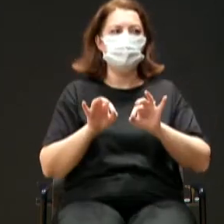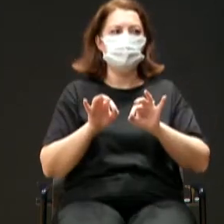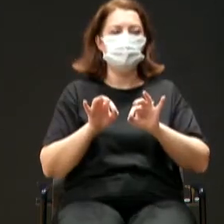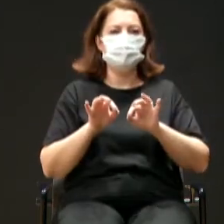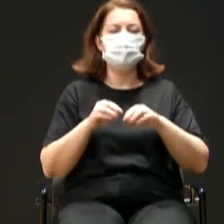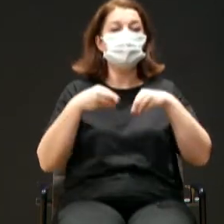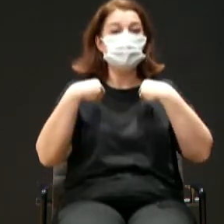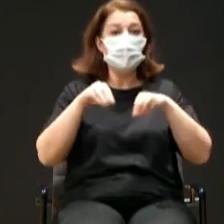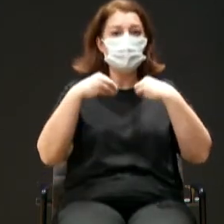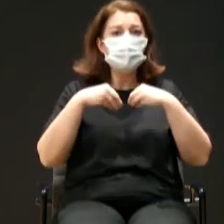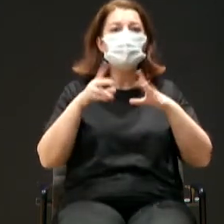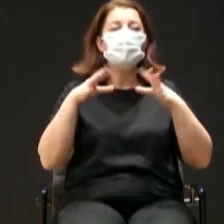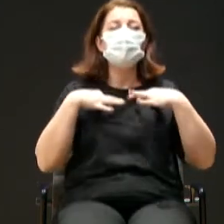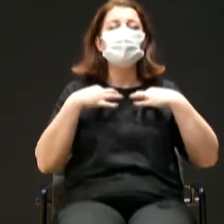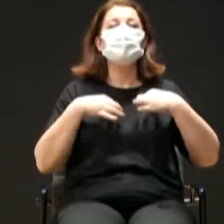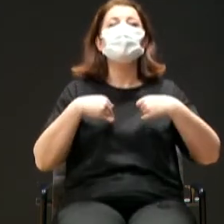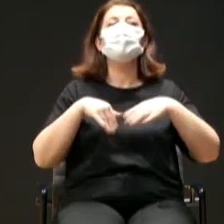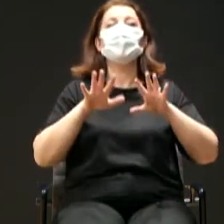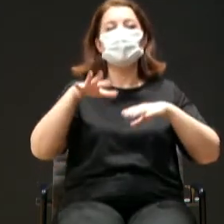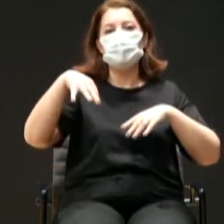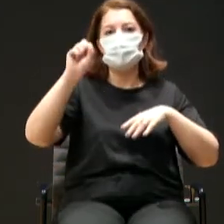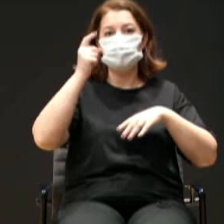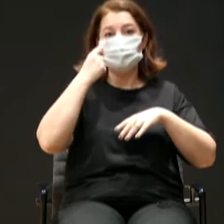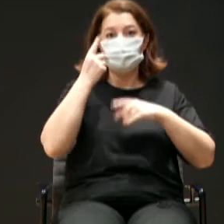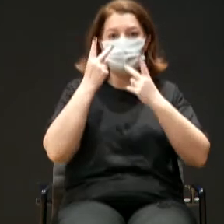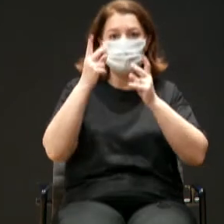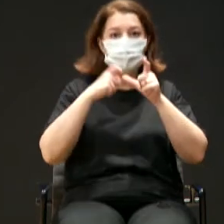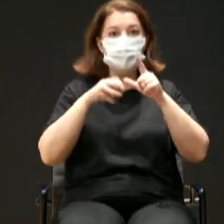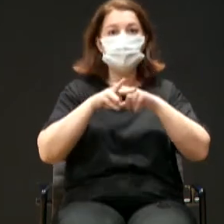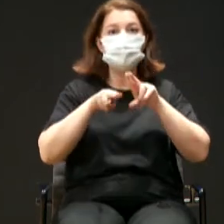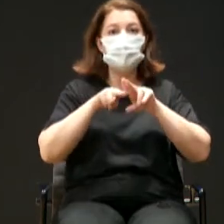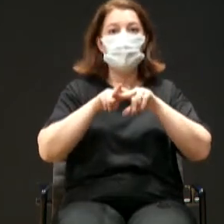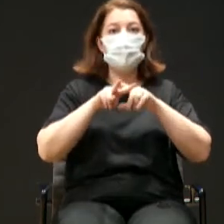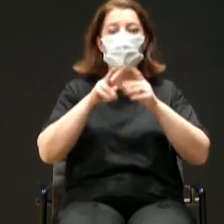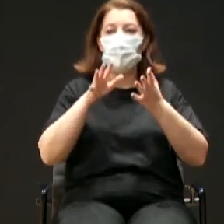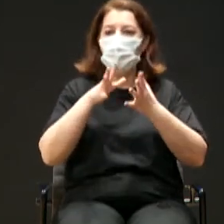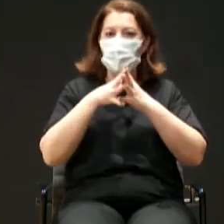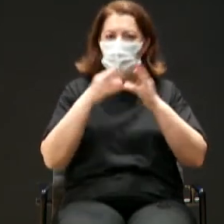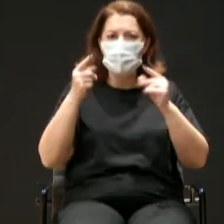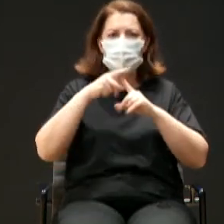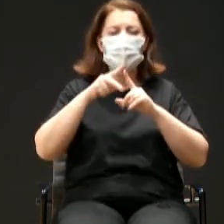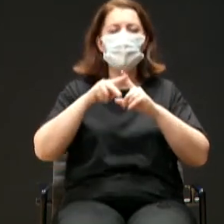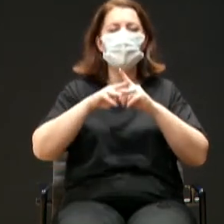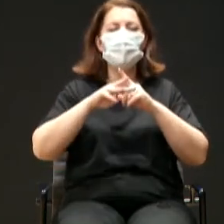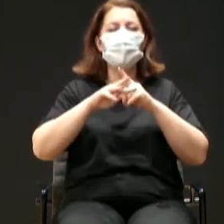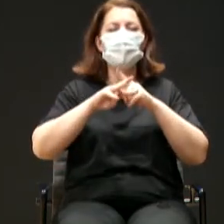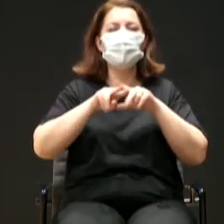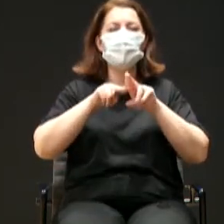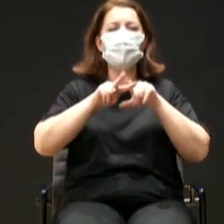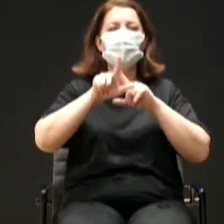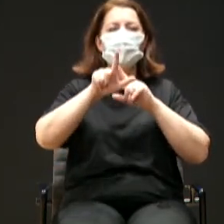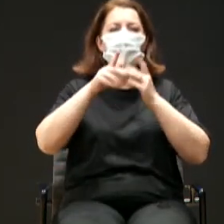Sata sata bıkmadı bu merkezi hükümet. SEKA gitti, TEKEL gitti, TELSİM gitti, PETKİM gitti, limanlar